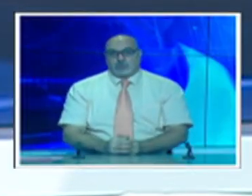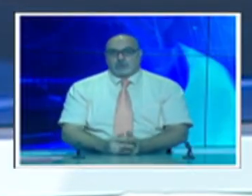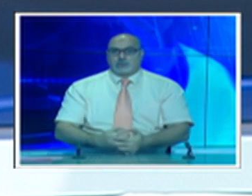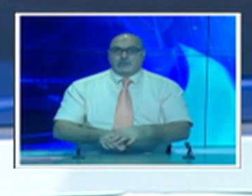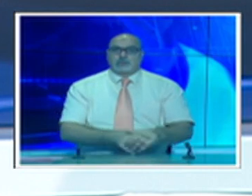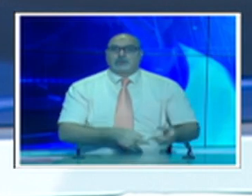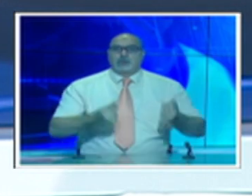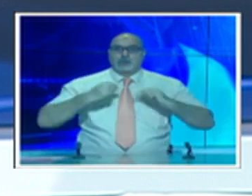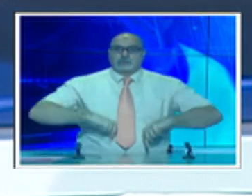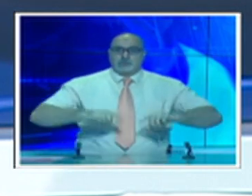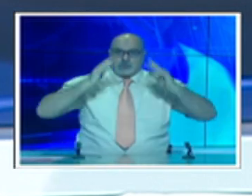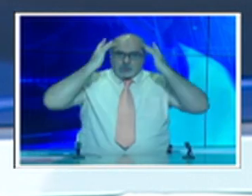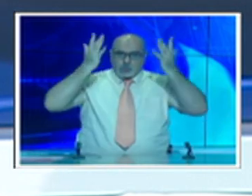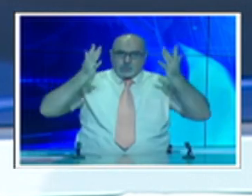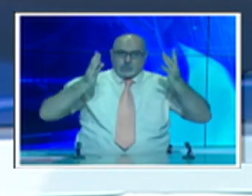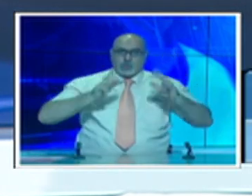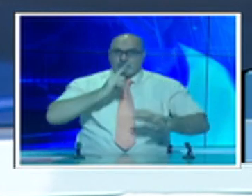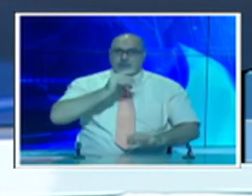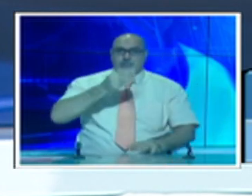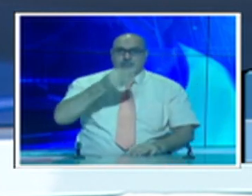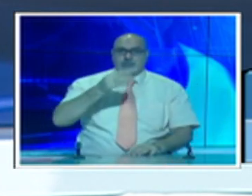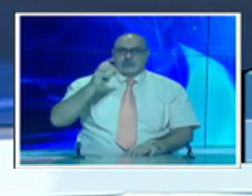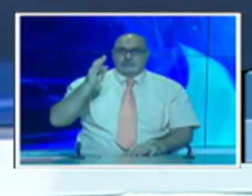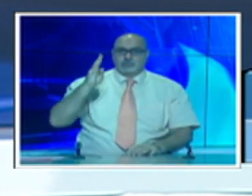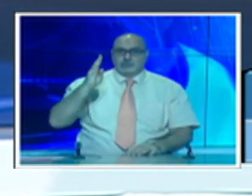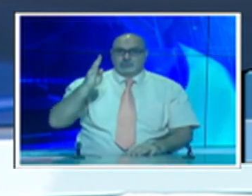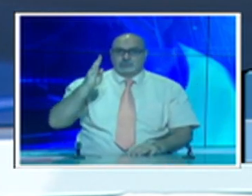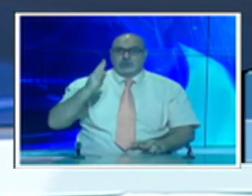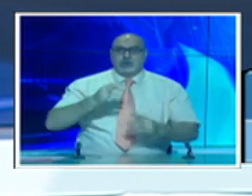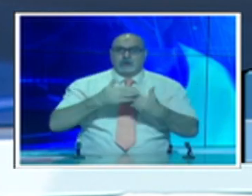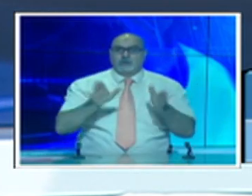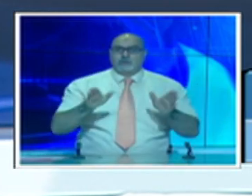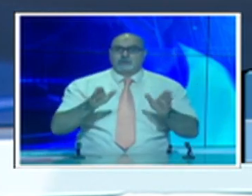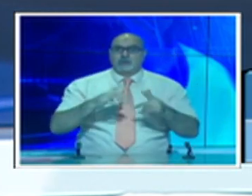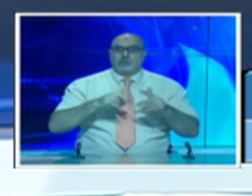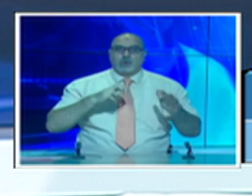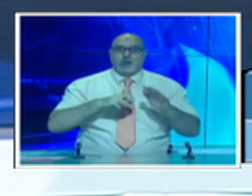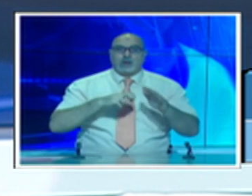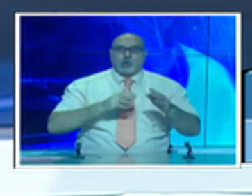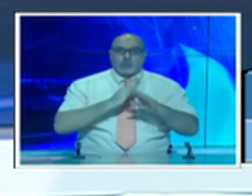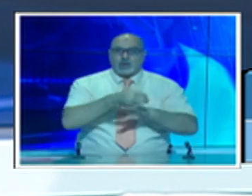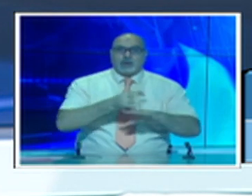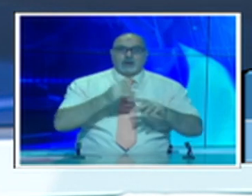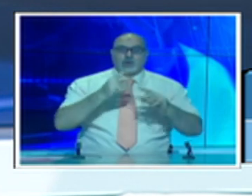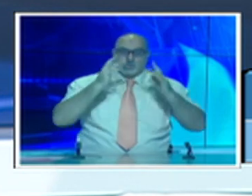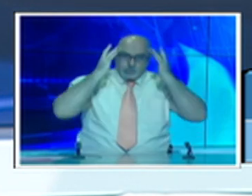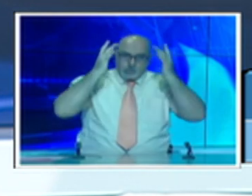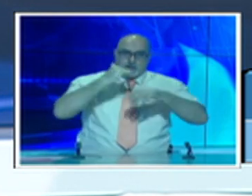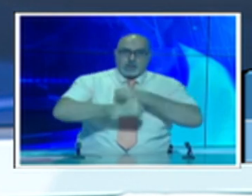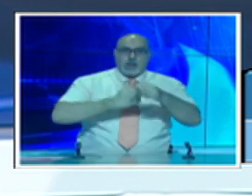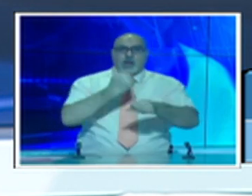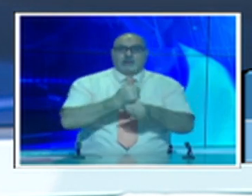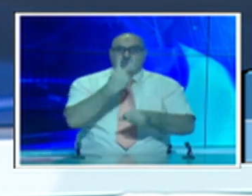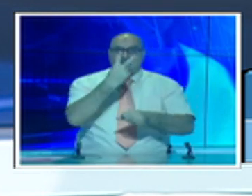تشرف اليوم وزيرة الثقافة والفنون مليكة بن دودة على افتتاح فعاليات الدخول الثقافي لسنة